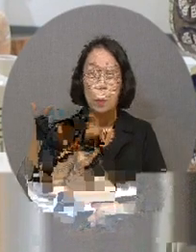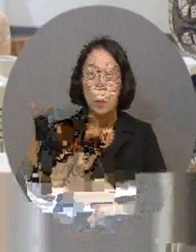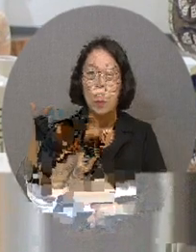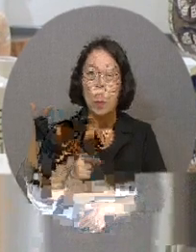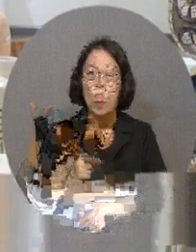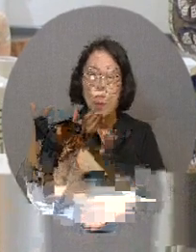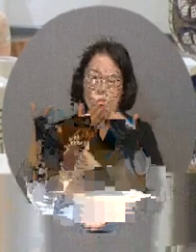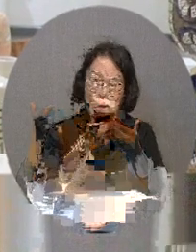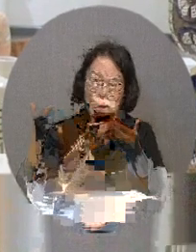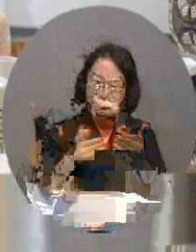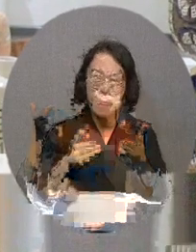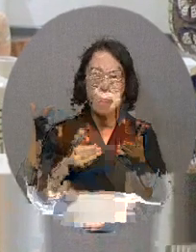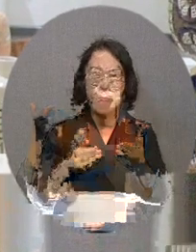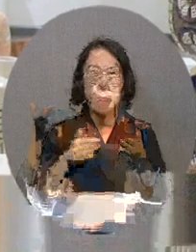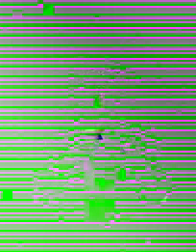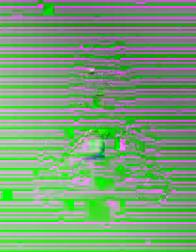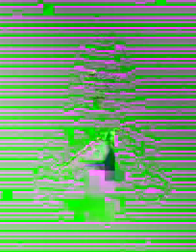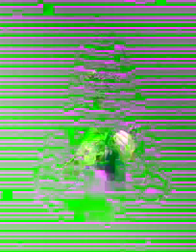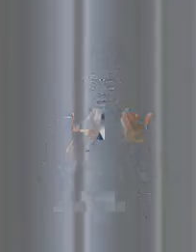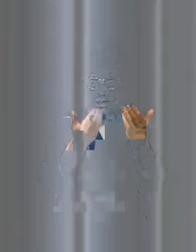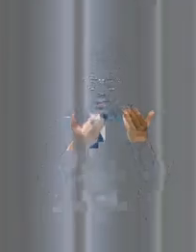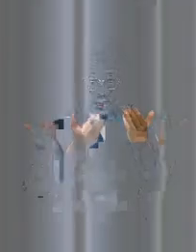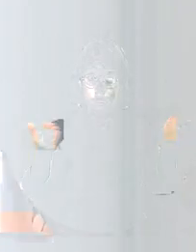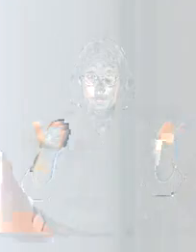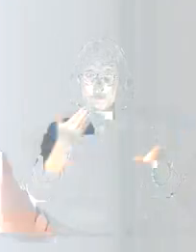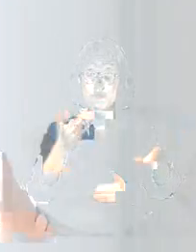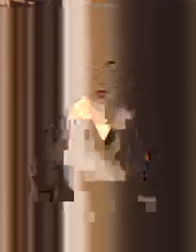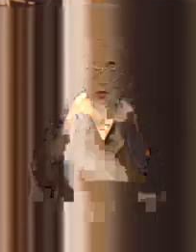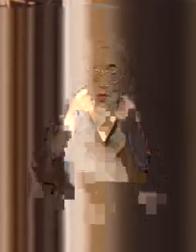들이 많이 전시될 수 있도록 노력하겠습니다.